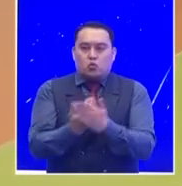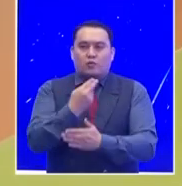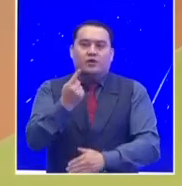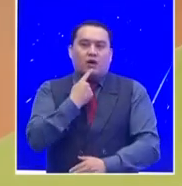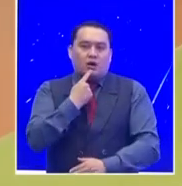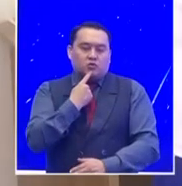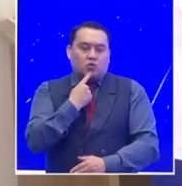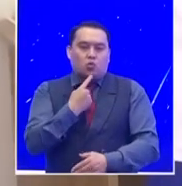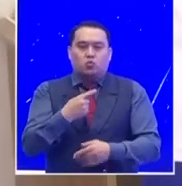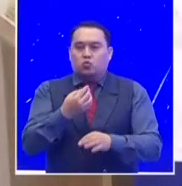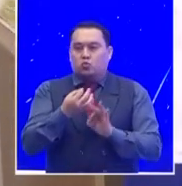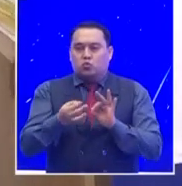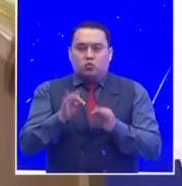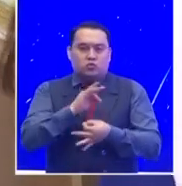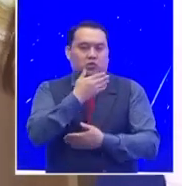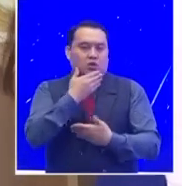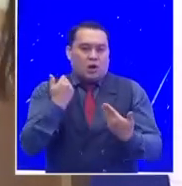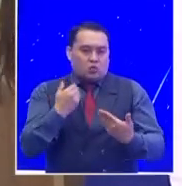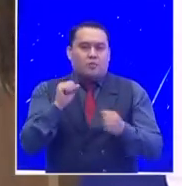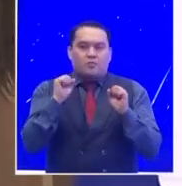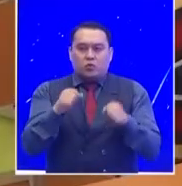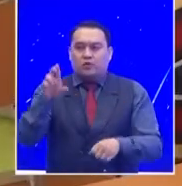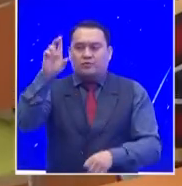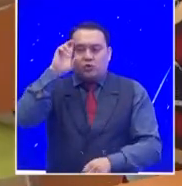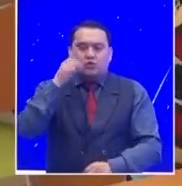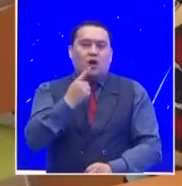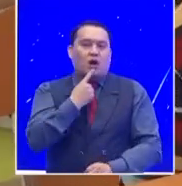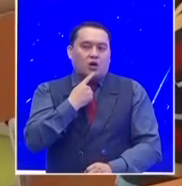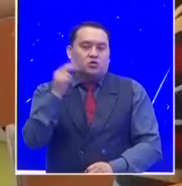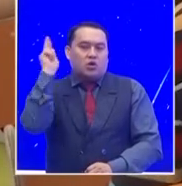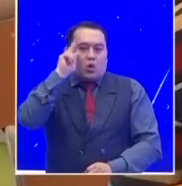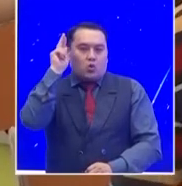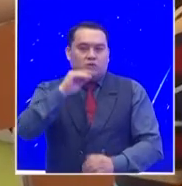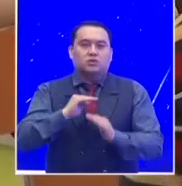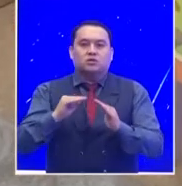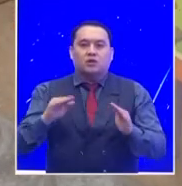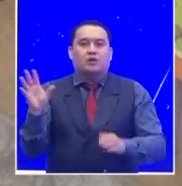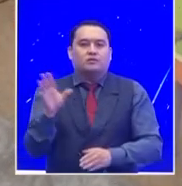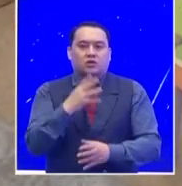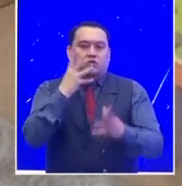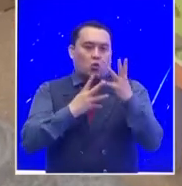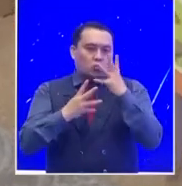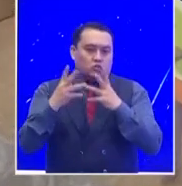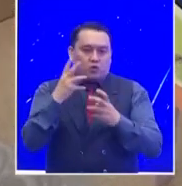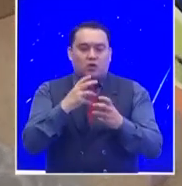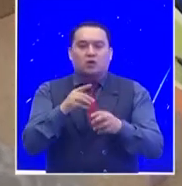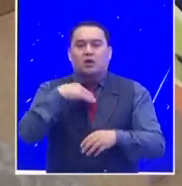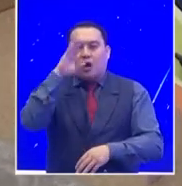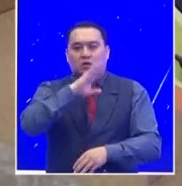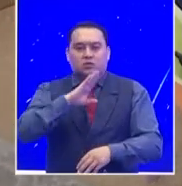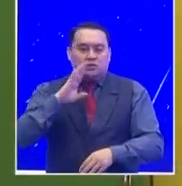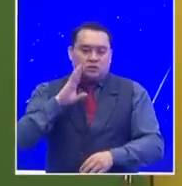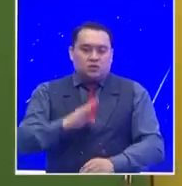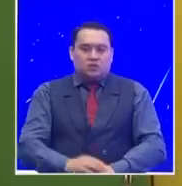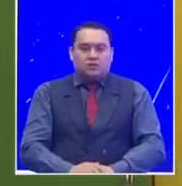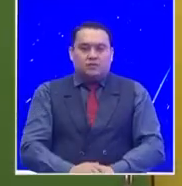не представляет особых трудностей. К необходимости знать государственный язык и изучать его с детства со всей серьезностью подходят и родители